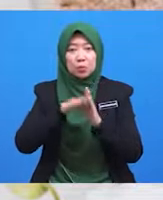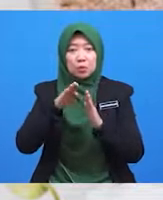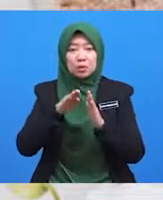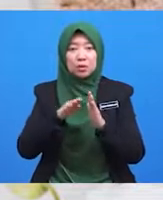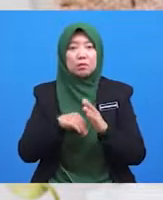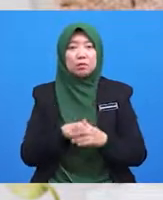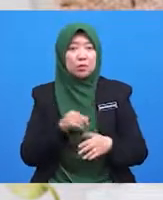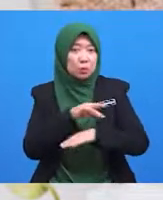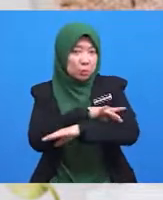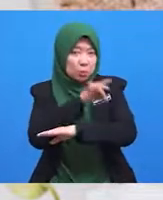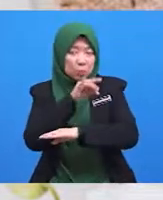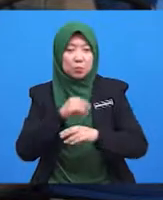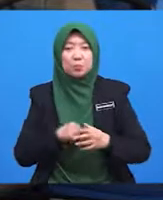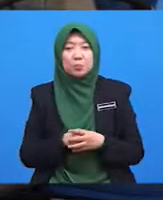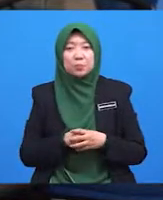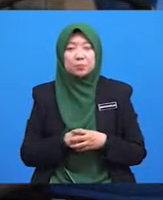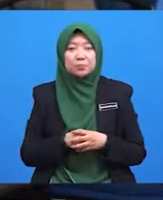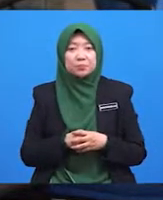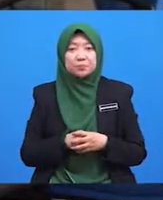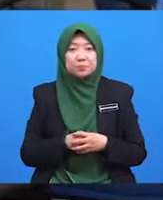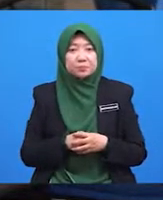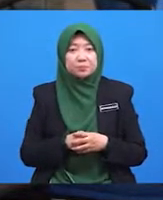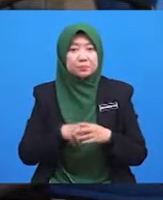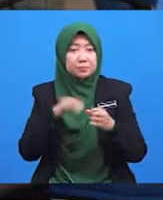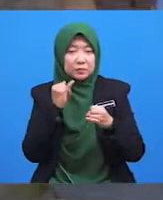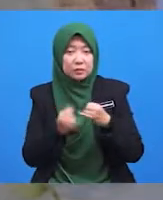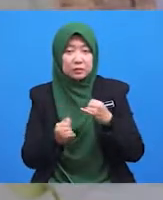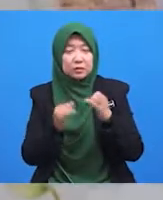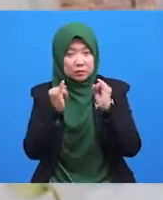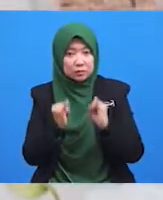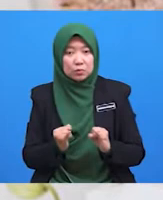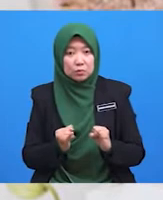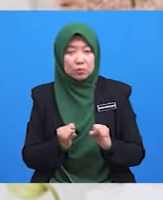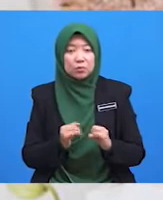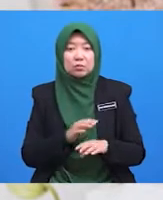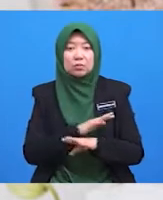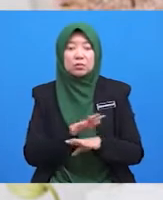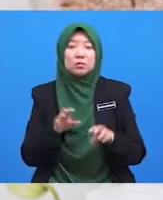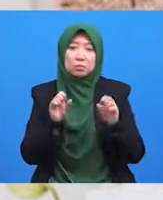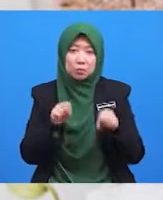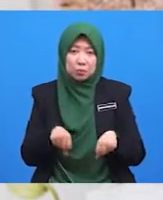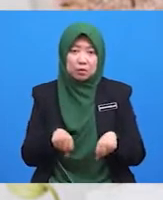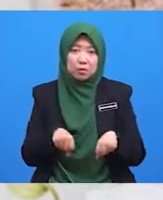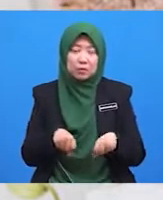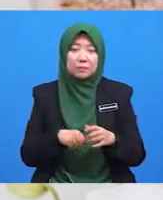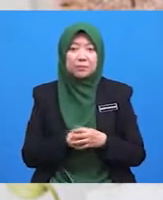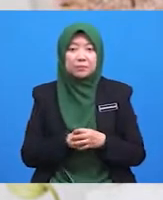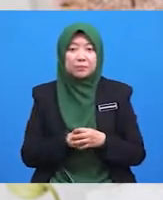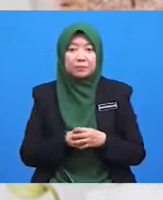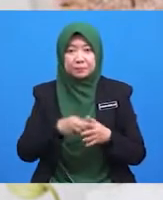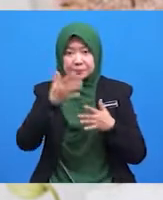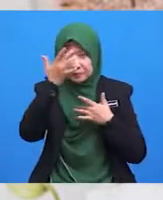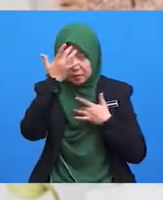kulit menggelebek. Akhir sekali, individu yang tidak boleh mengenakan rawatan sedut vakum